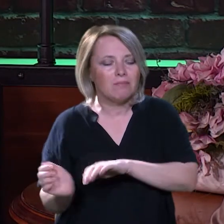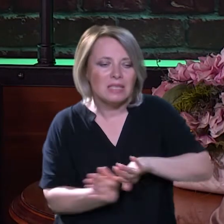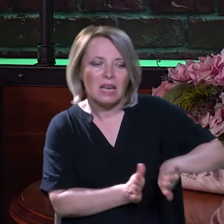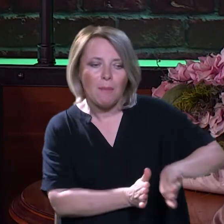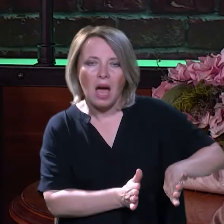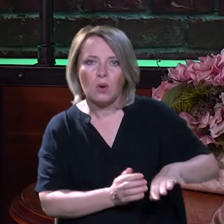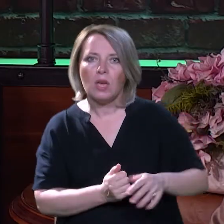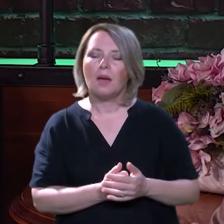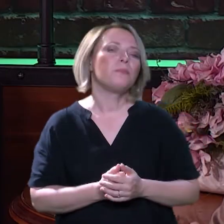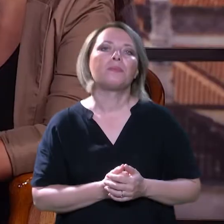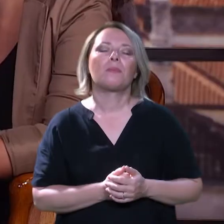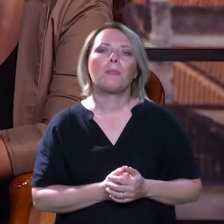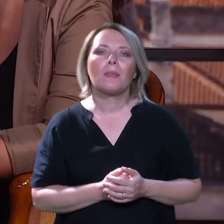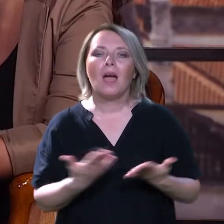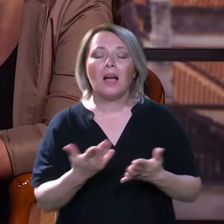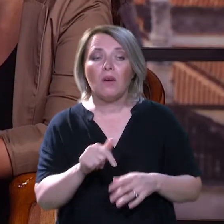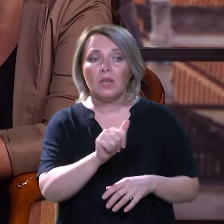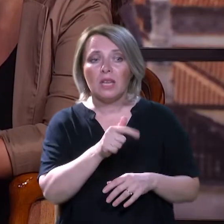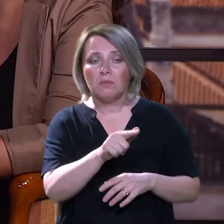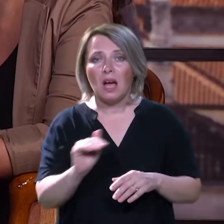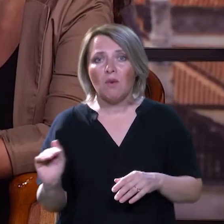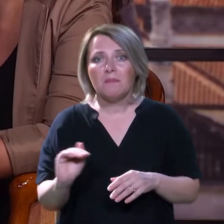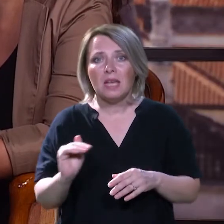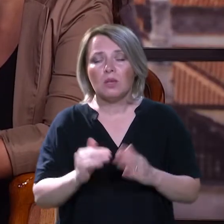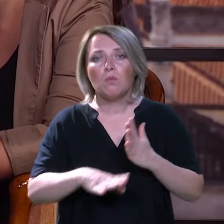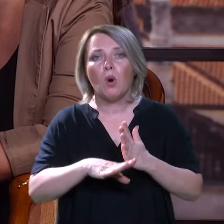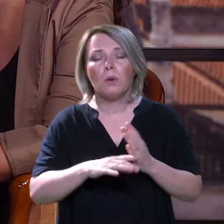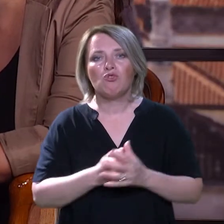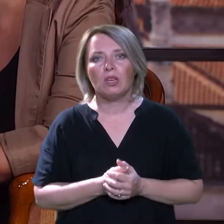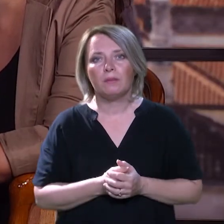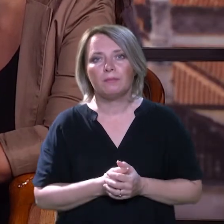način. Kako upravo tako jednom djetetu pomoći?